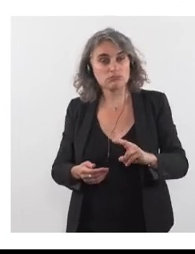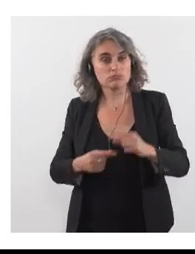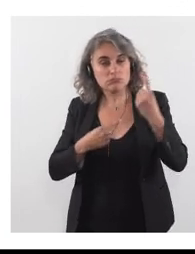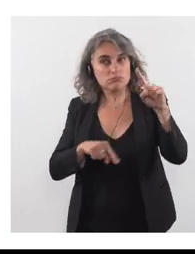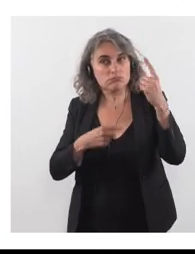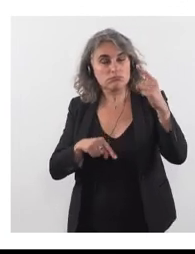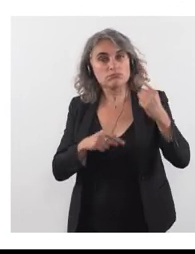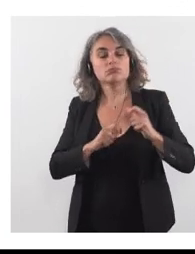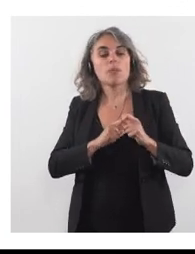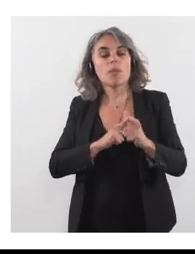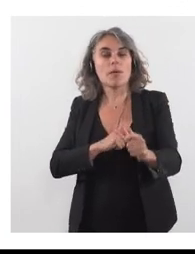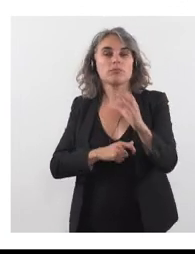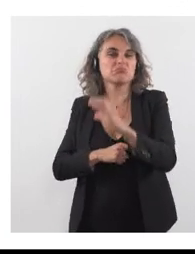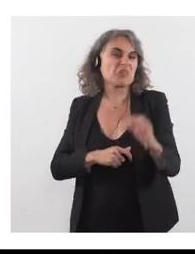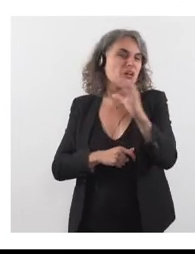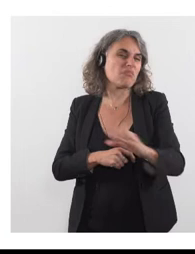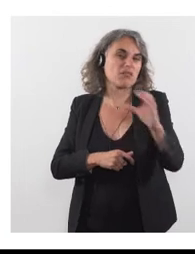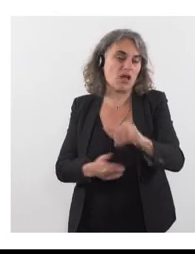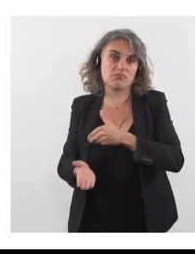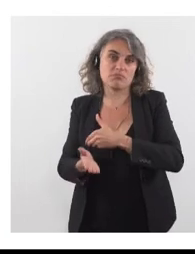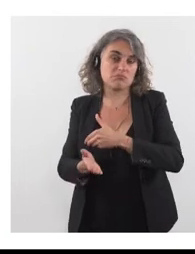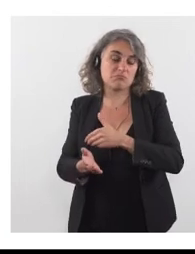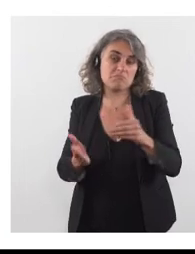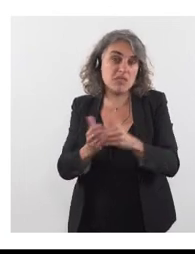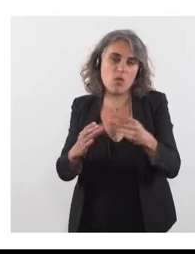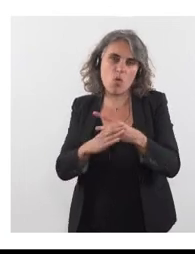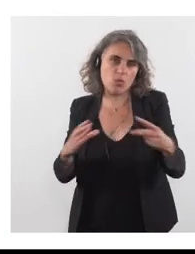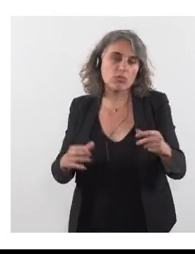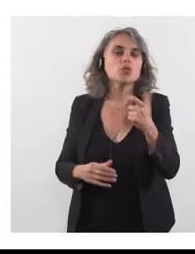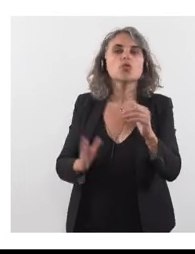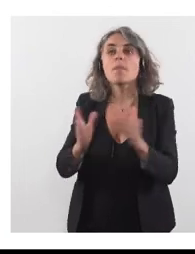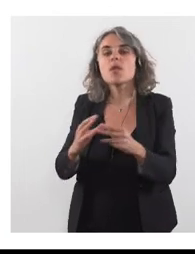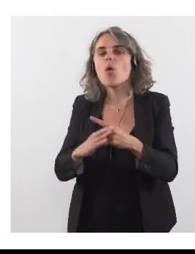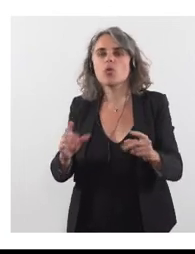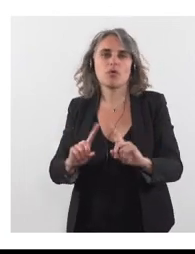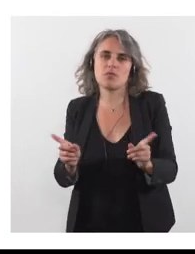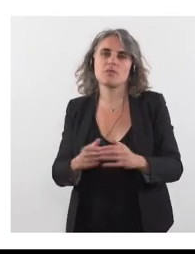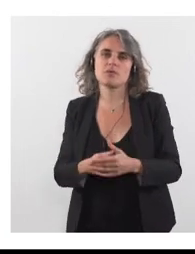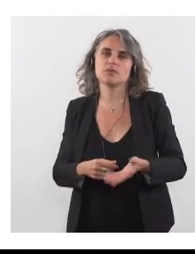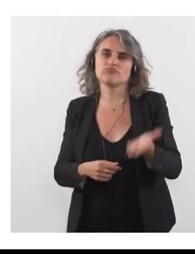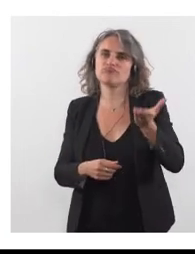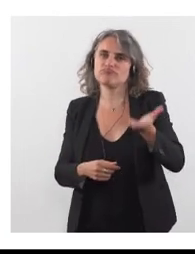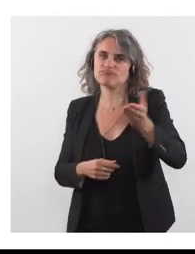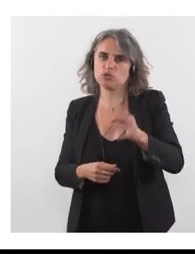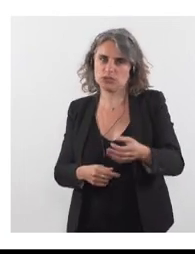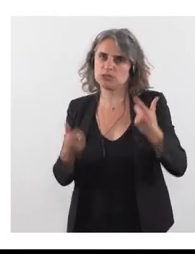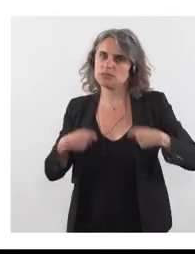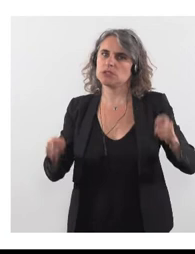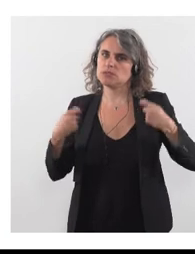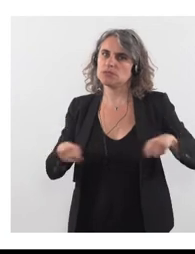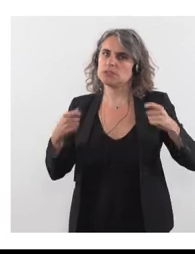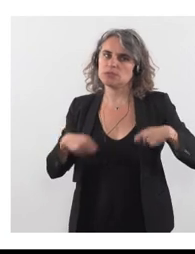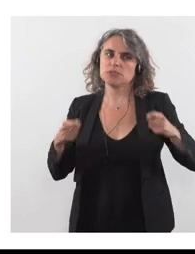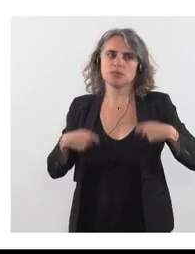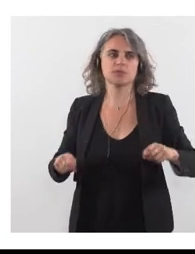milliers d'euros. Hein. Quand je dis plusieurs centaines de milliers, ce n'est pas 200 000, c'est bien plus que ça. Tout